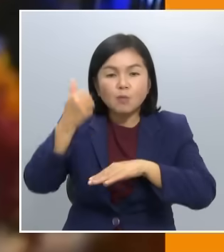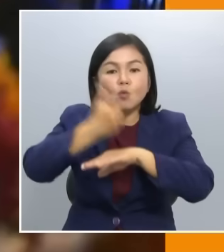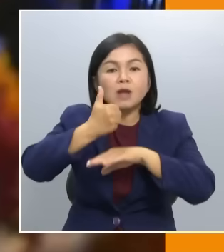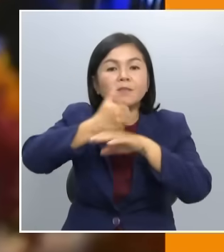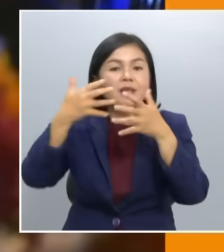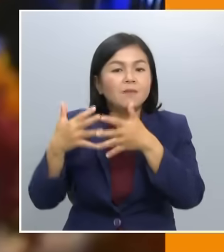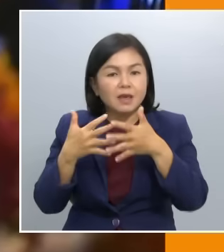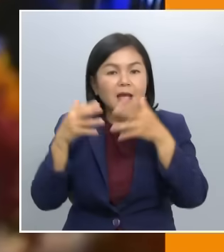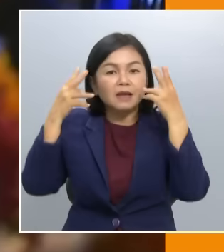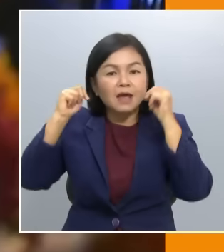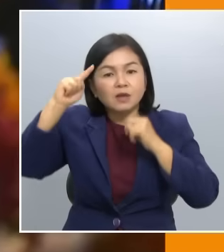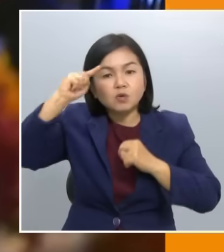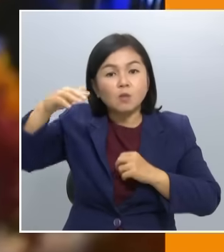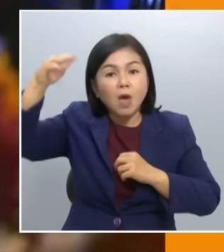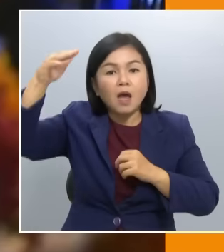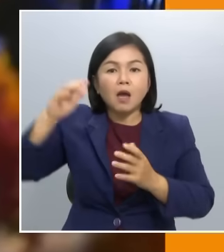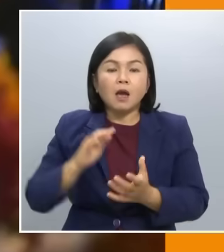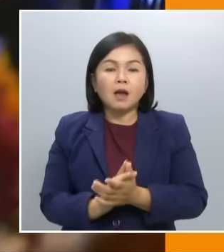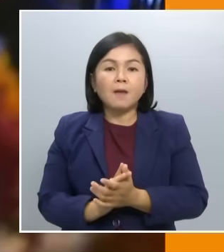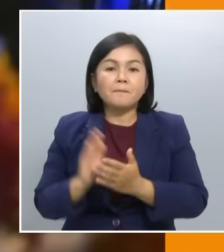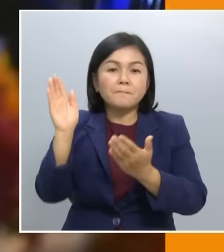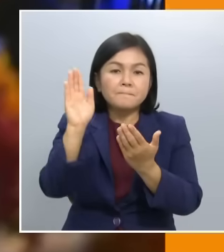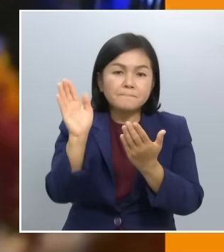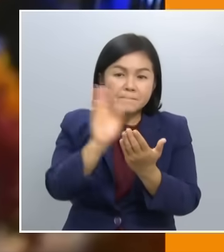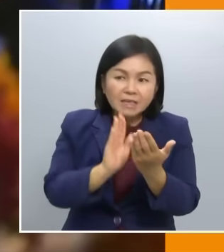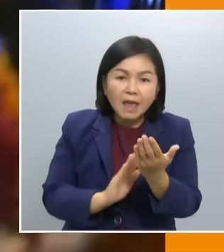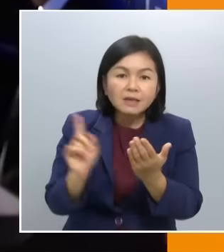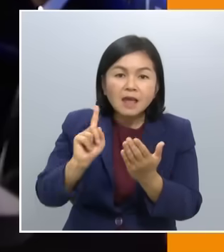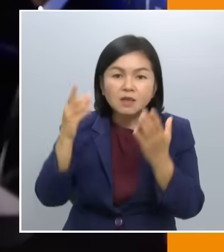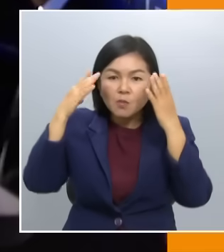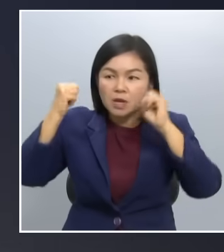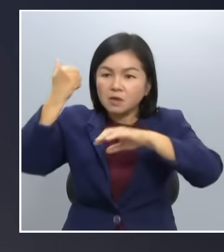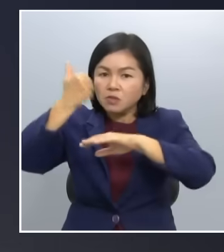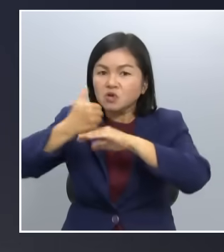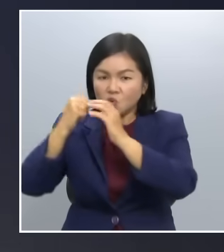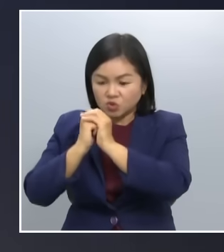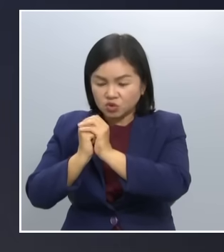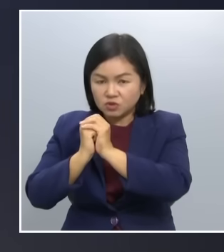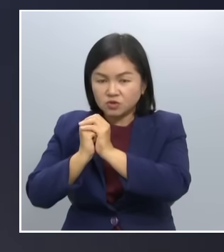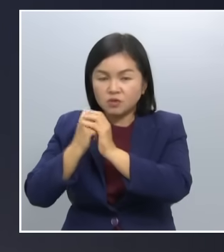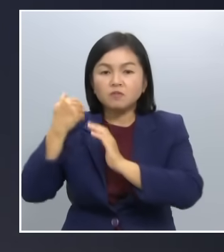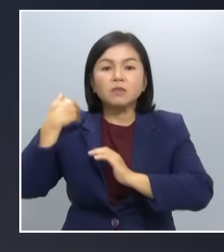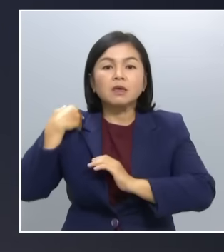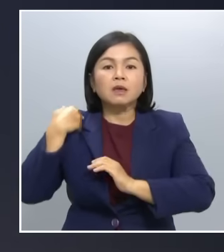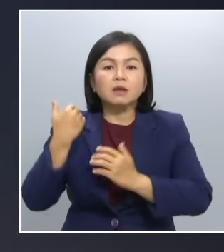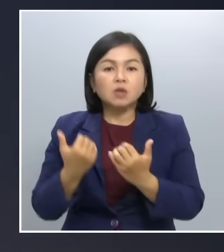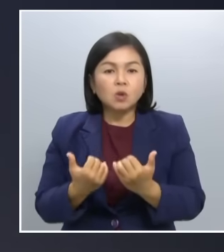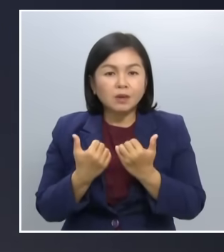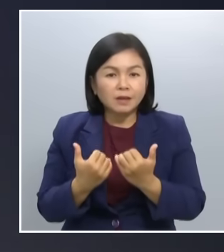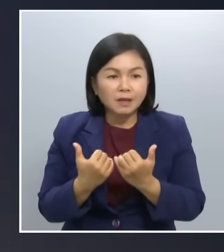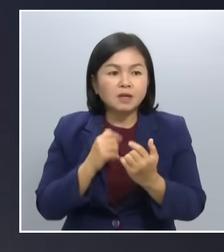นอีกหนึ่งมหาอำนาจท่านผู้ชมนั่นก็คือประธานาธิบดีสีจิ้นผิงของจีนได้ทราบว่าได้มีการ